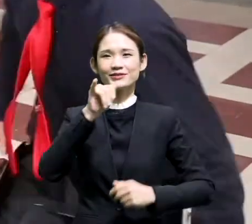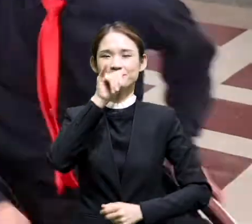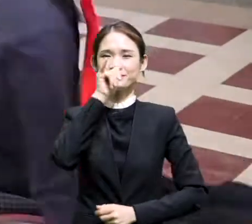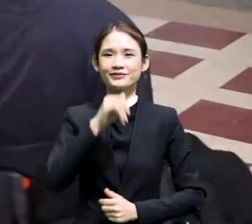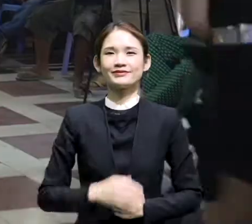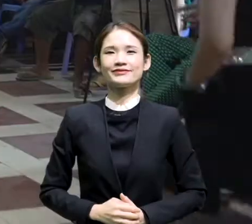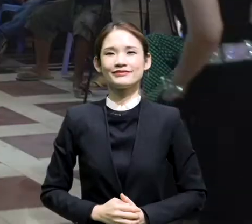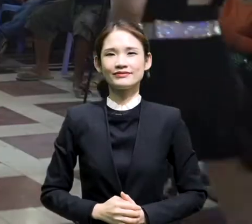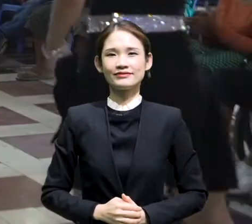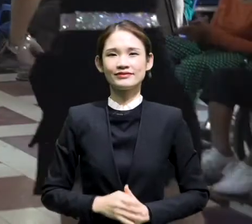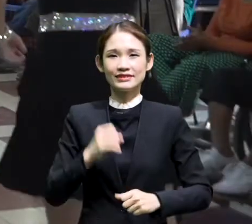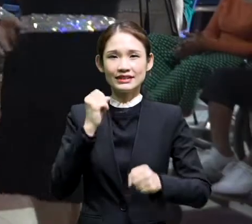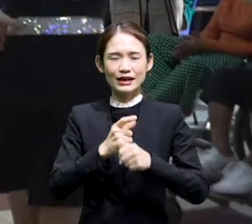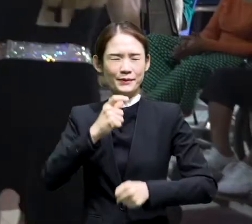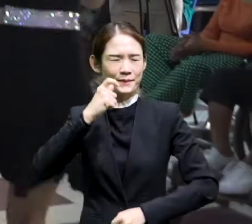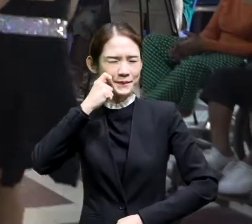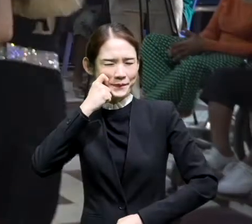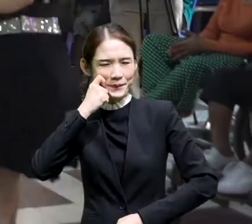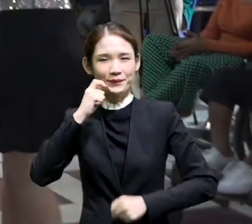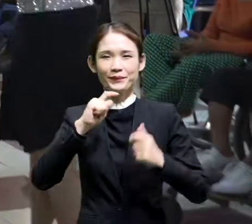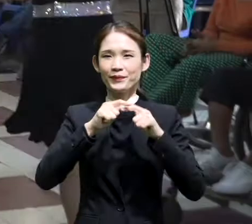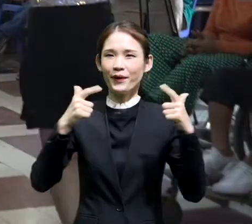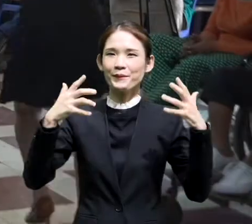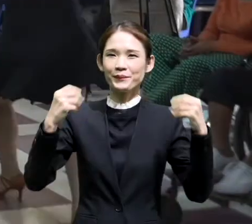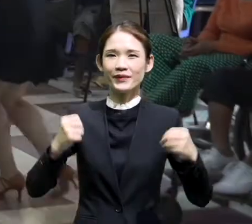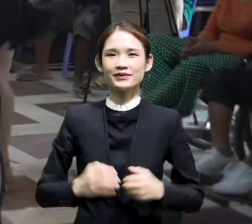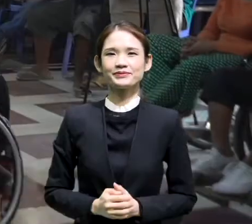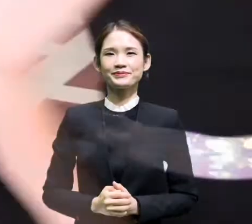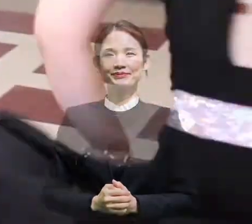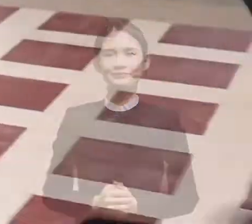받았습니다. 이미 히트 상품이 되었습니다.